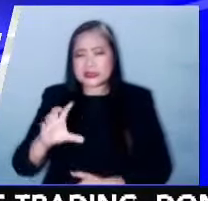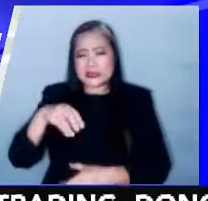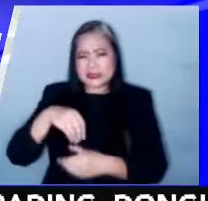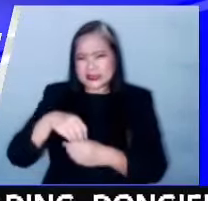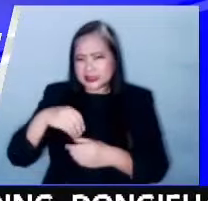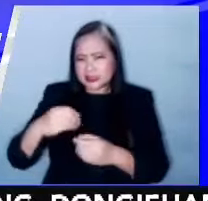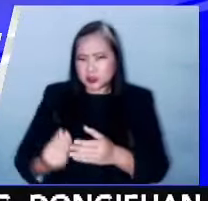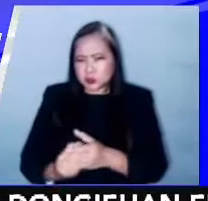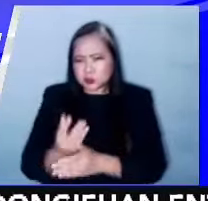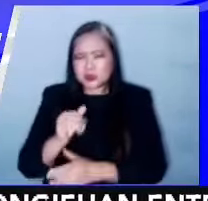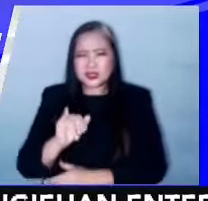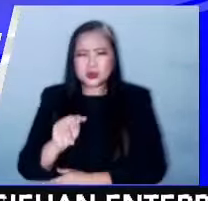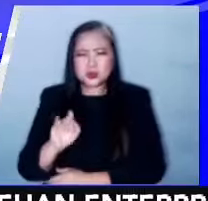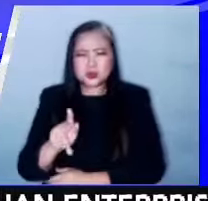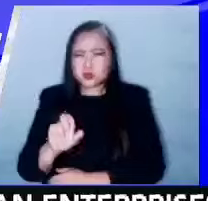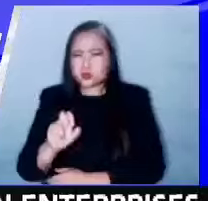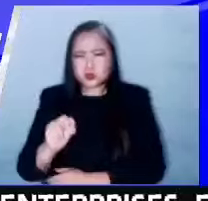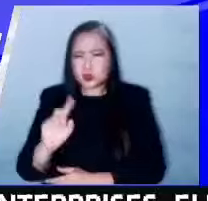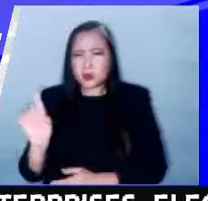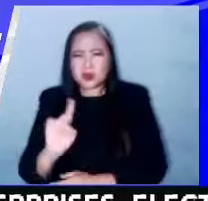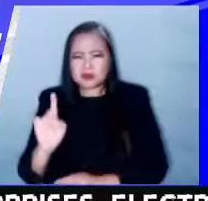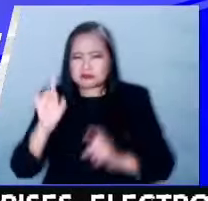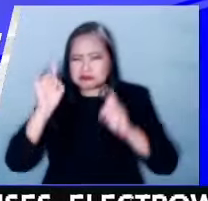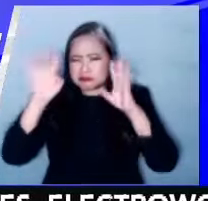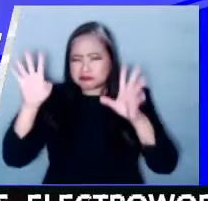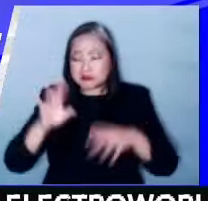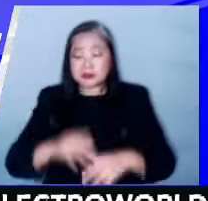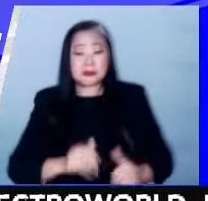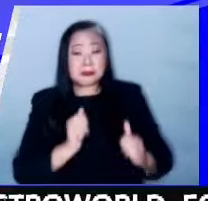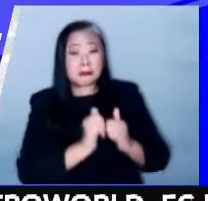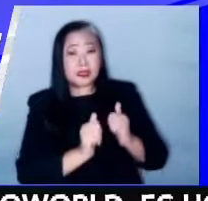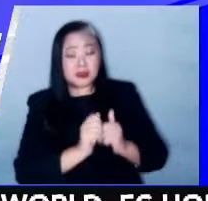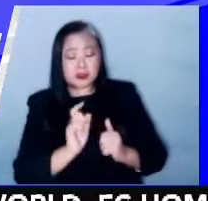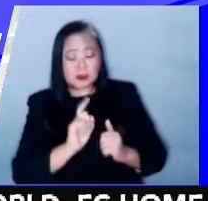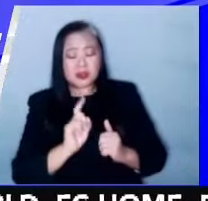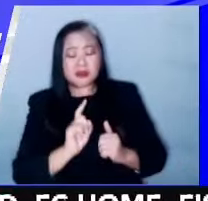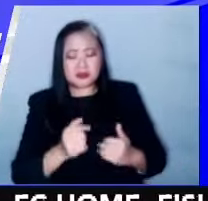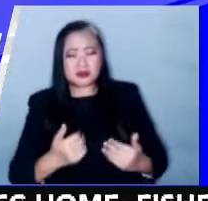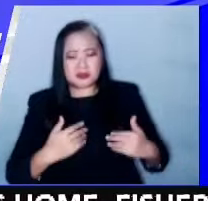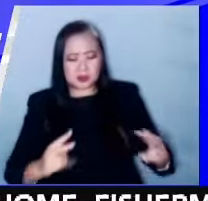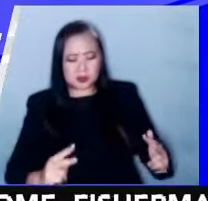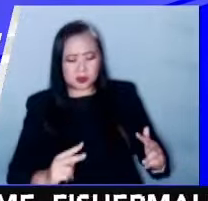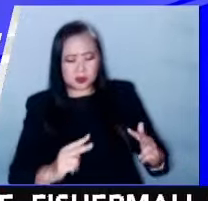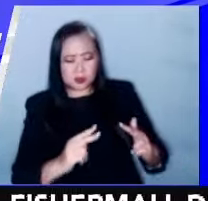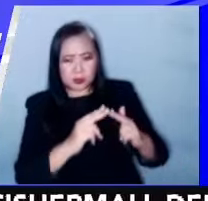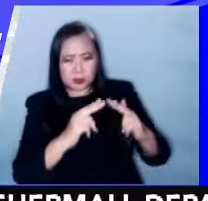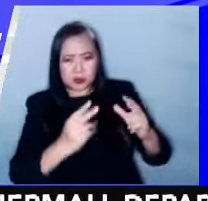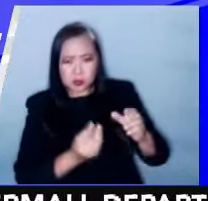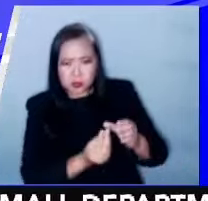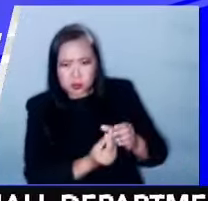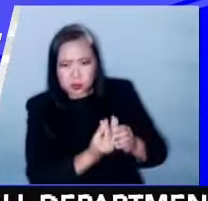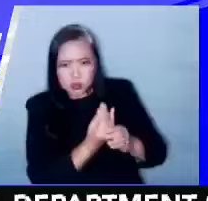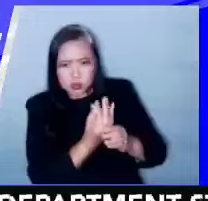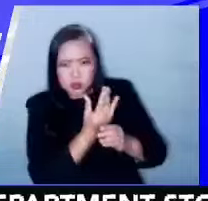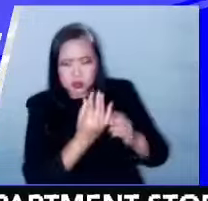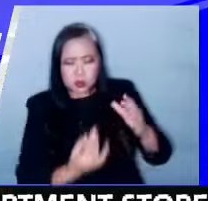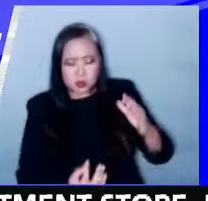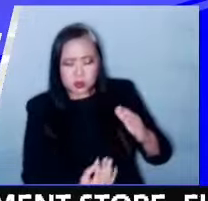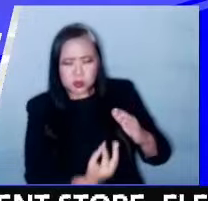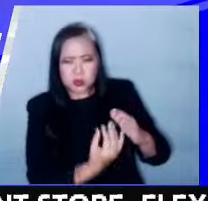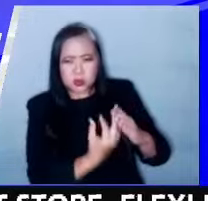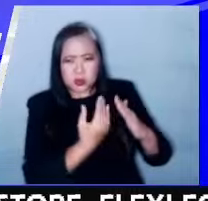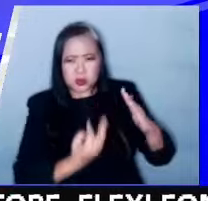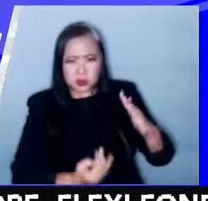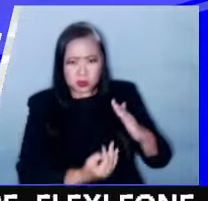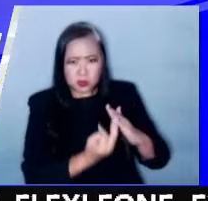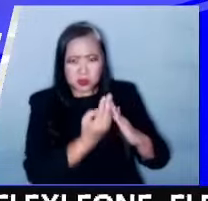tao ang ibig langong sabihin nito ay may magma na umaakyat at ah hindi naman ipig peligro kung ang magma ay nasa